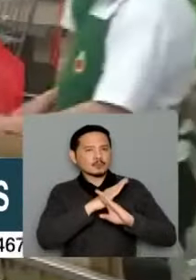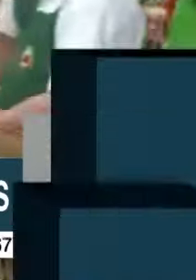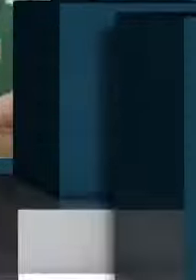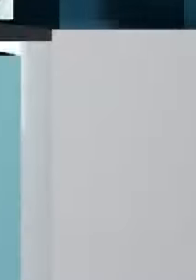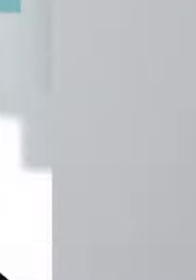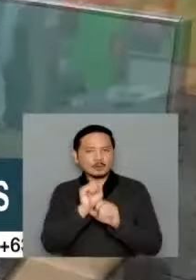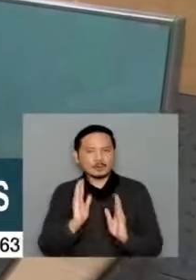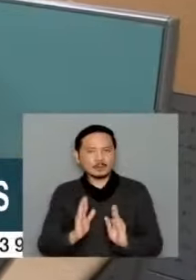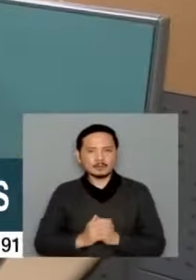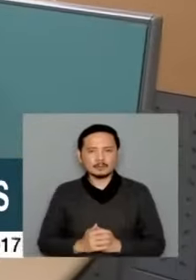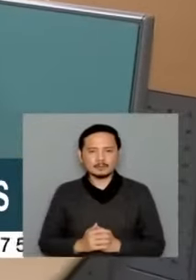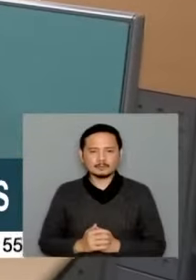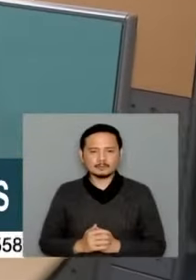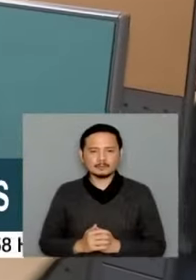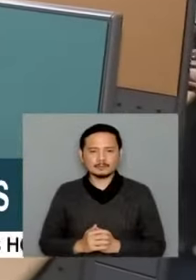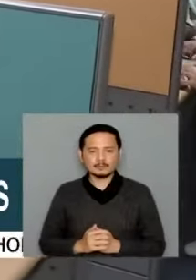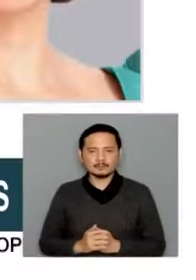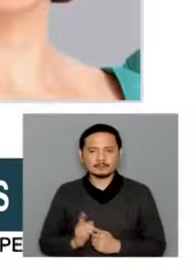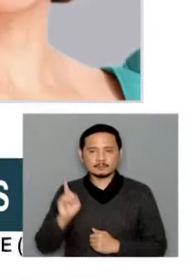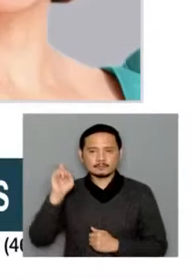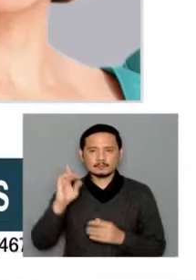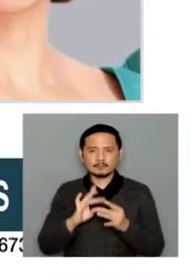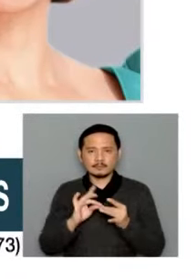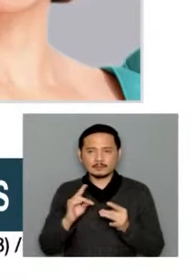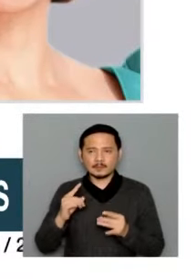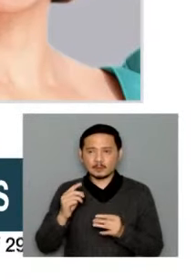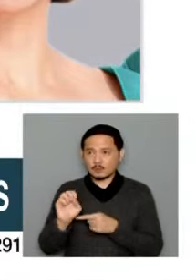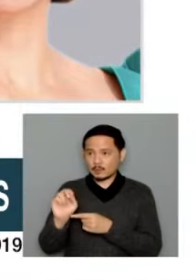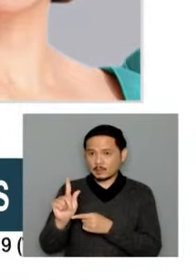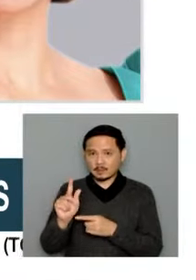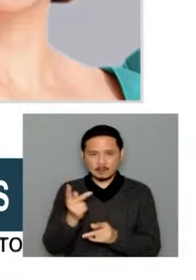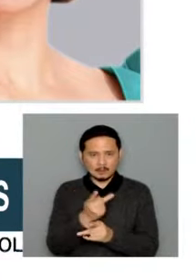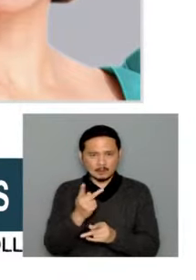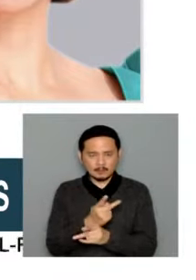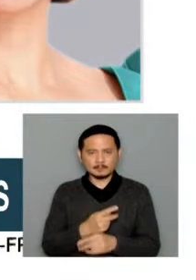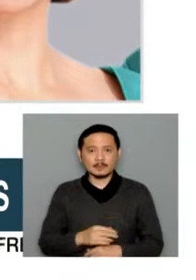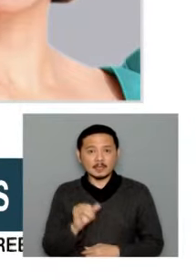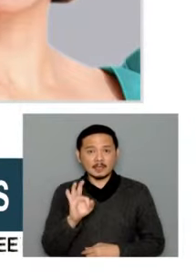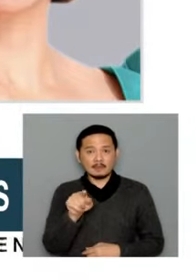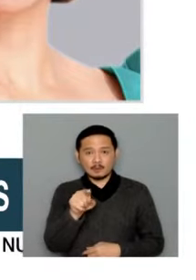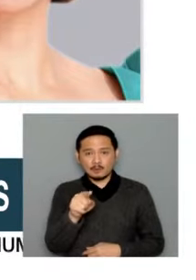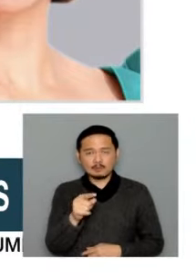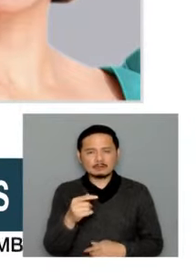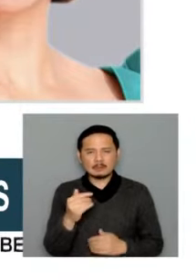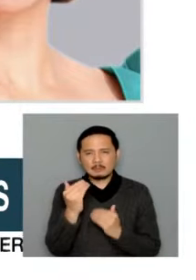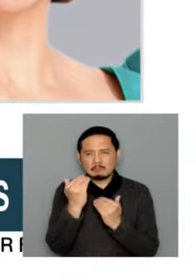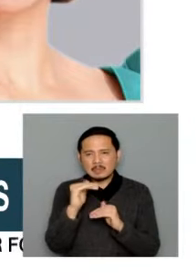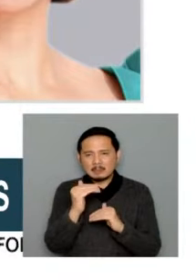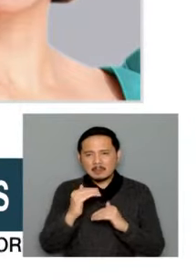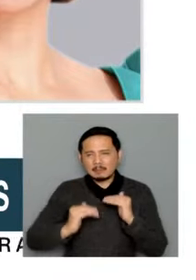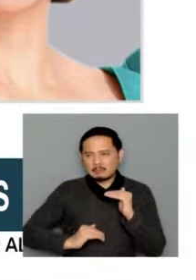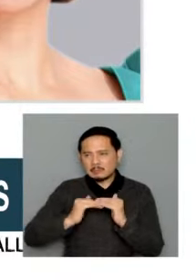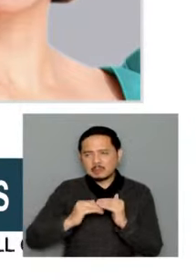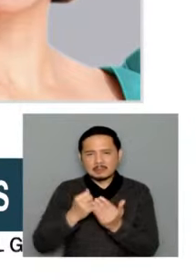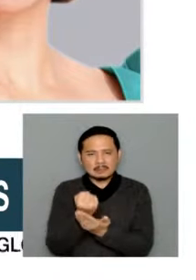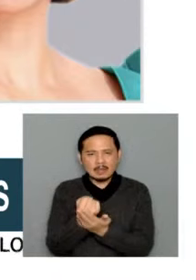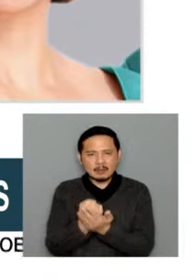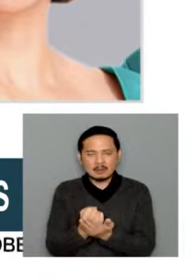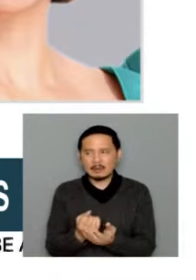Sa initial ko po na computations, ang lalabas po, kung ikaw po ay minimum wage earner at ang take home ay